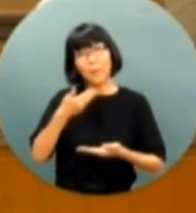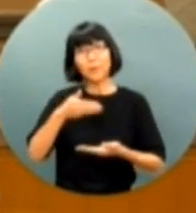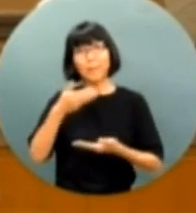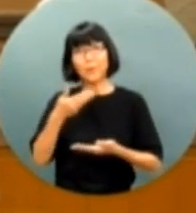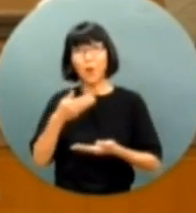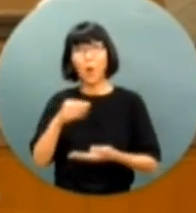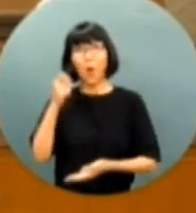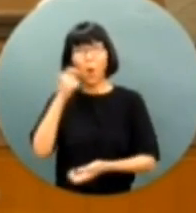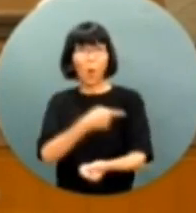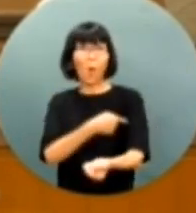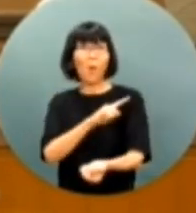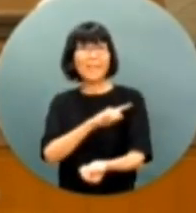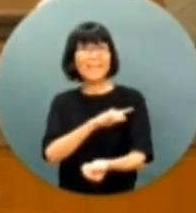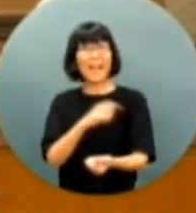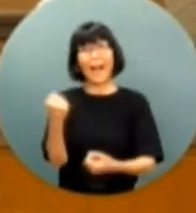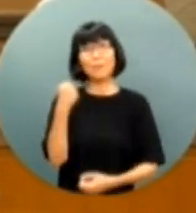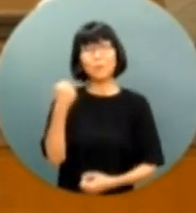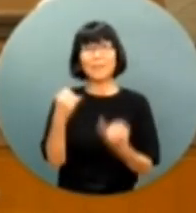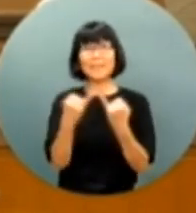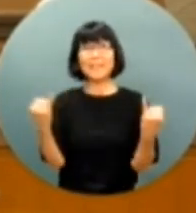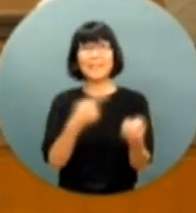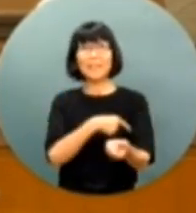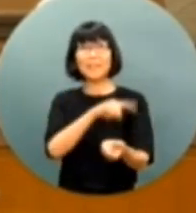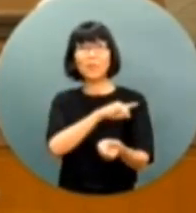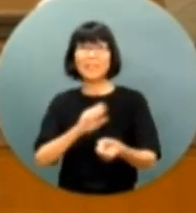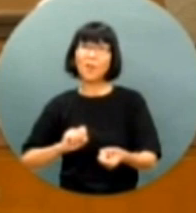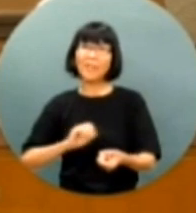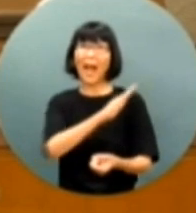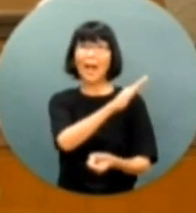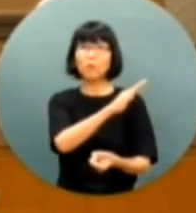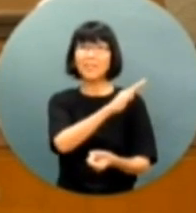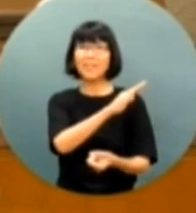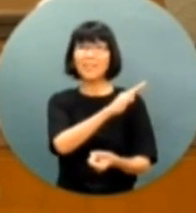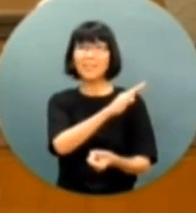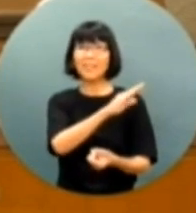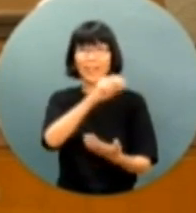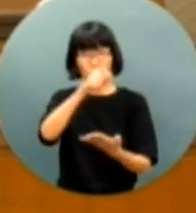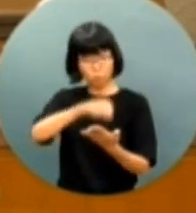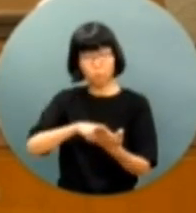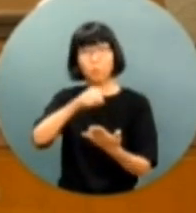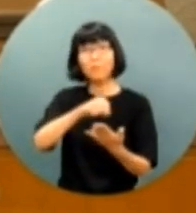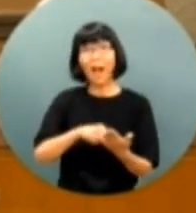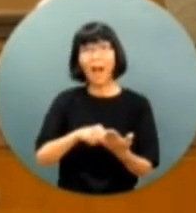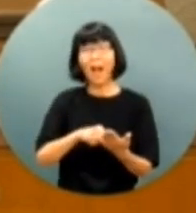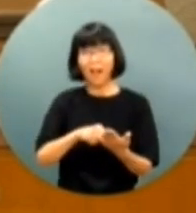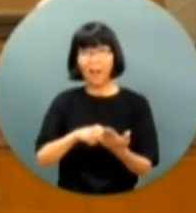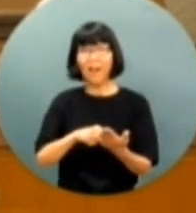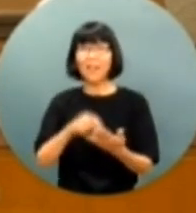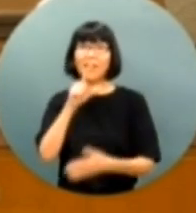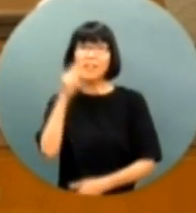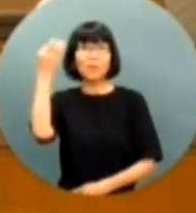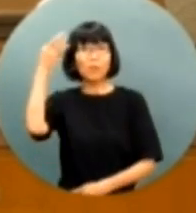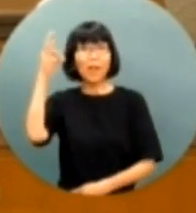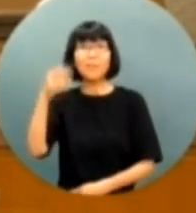し、女子力上がるし、とアップテンポな曲調で魅力をアピール。市では今後もスタミナ納豆の日